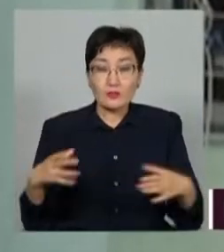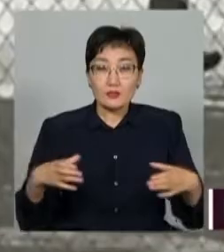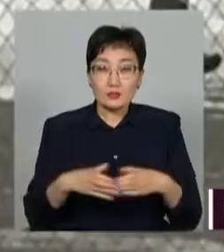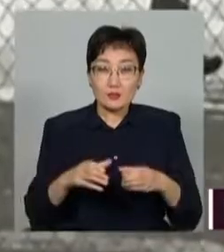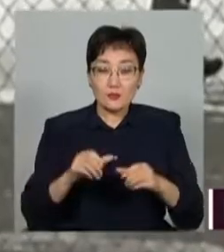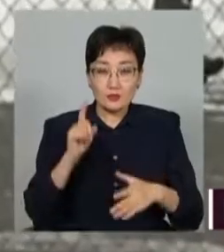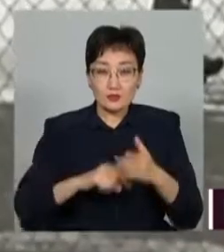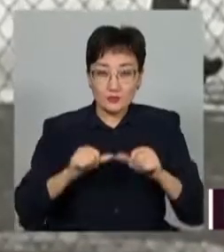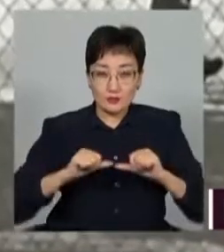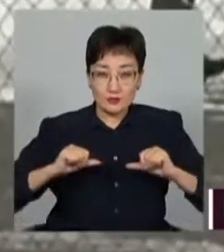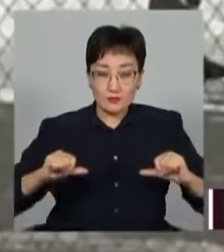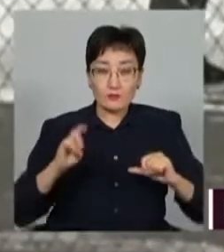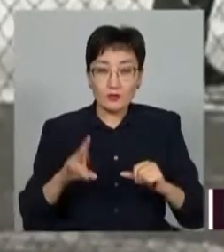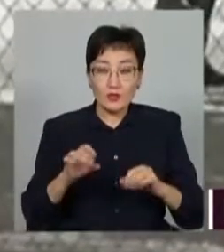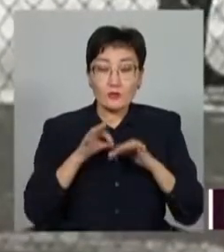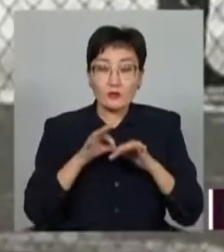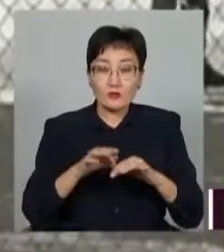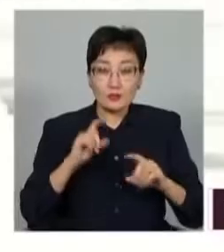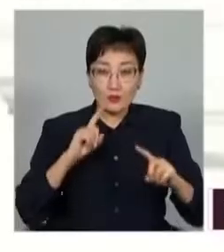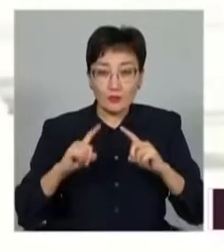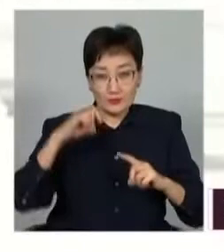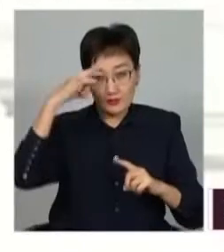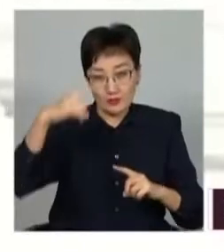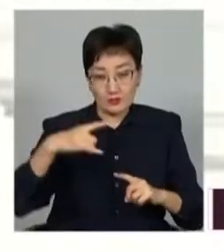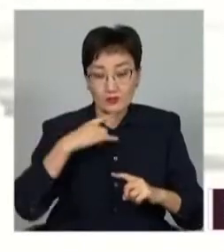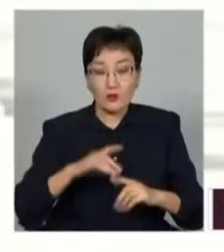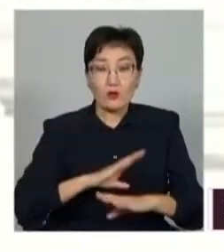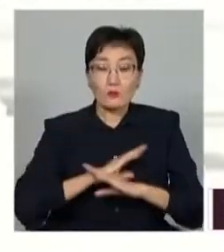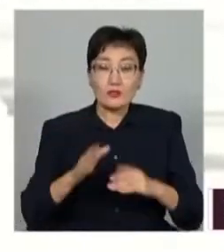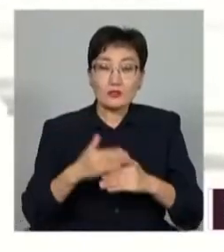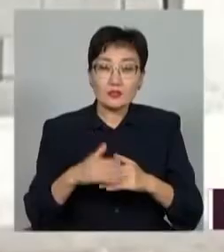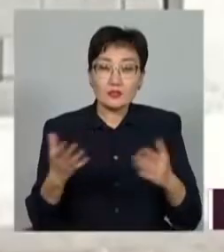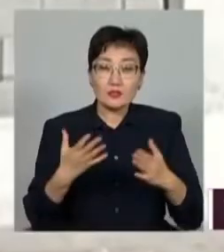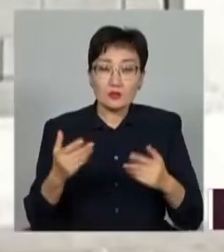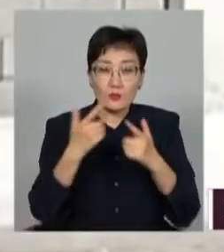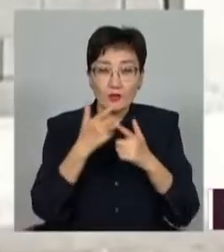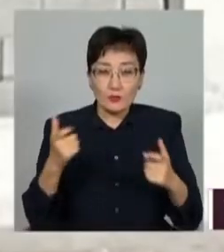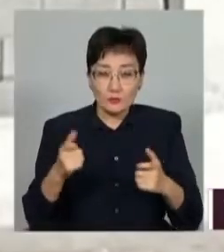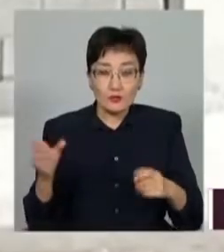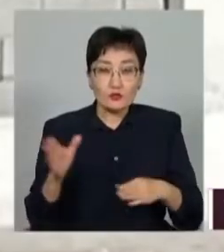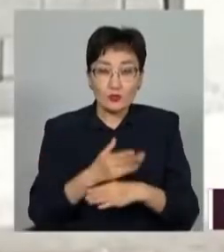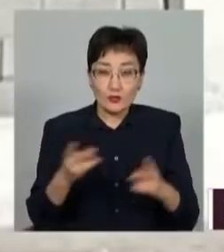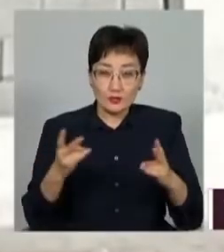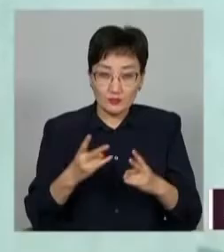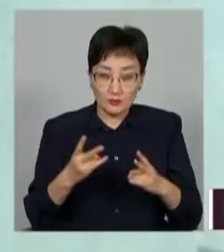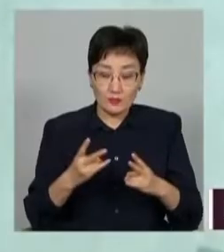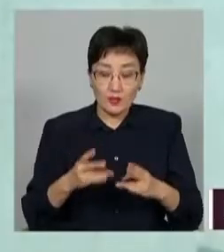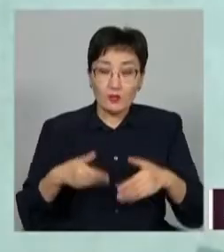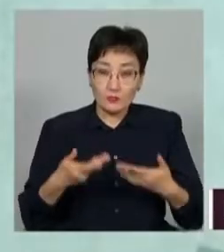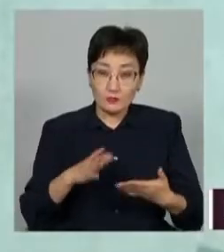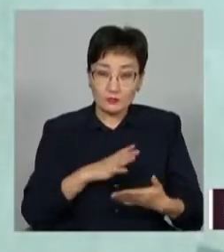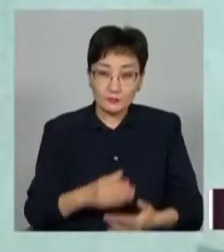сенім кеңесінің биылғы қарашада өткен отырысында Қазақстанда өлім жазасы қандай да бір ескертпесіз жойылуға тиіс деген ұстанымды білдірген